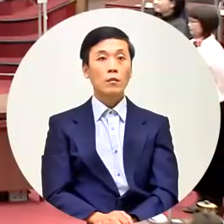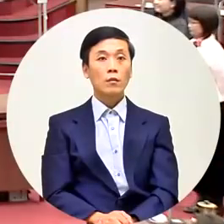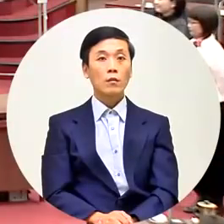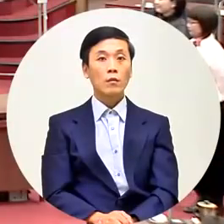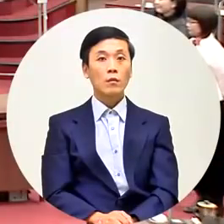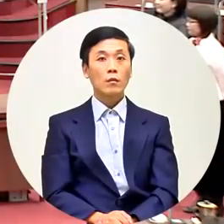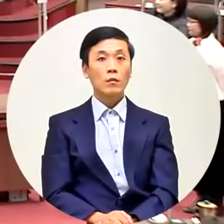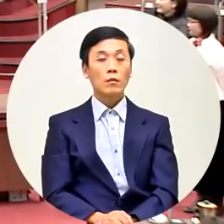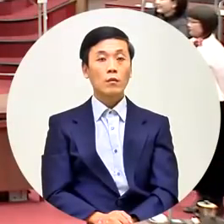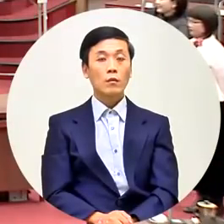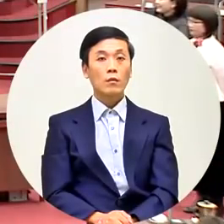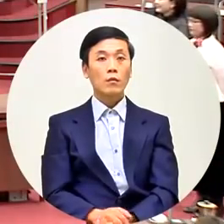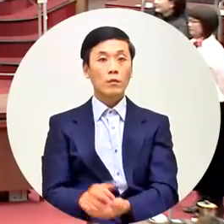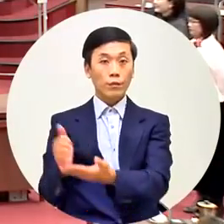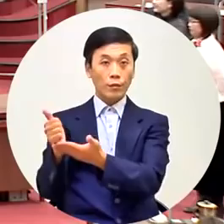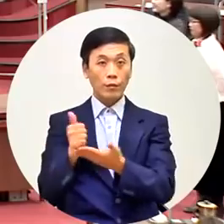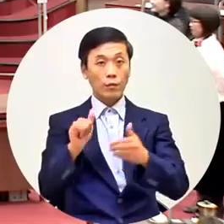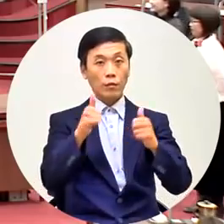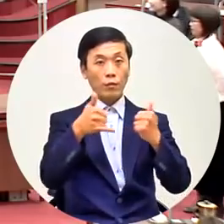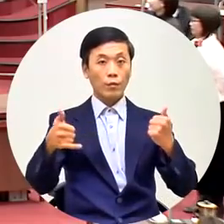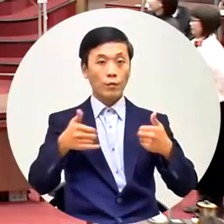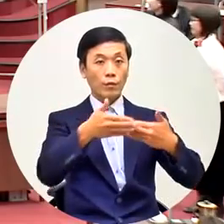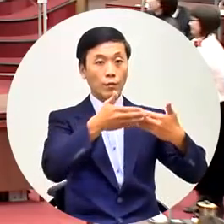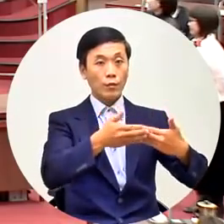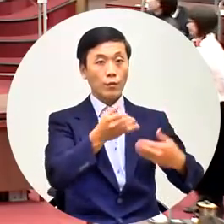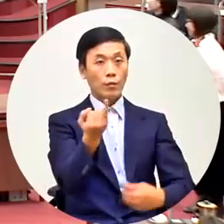请陆淑梅议员领取选票。